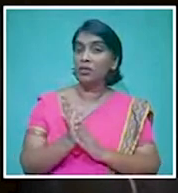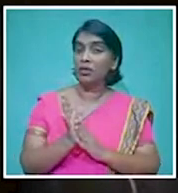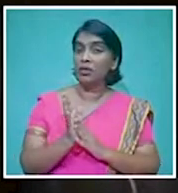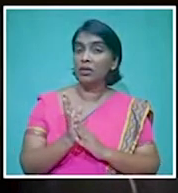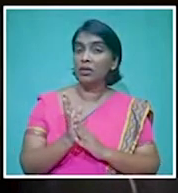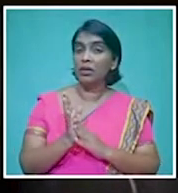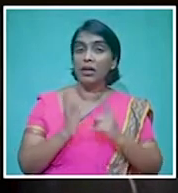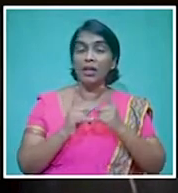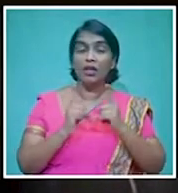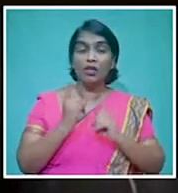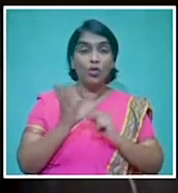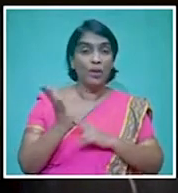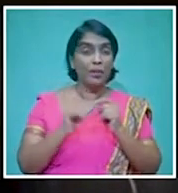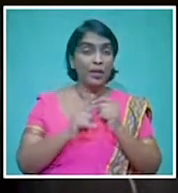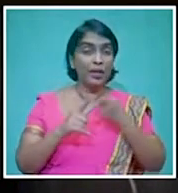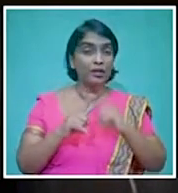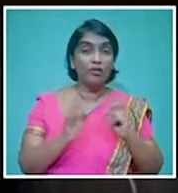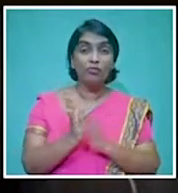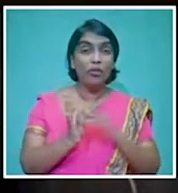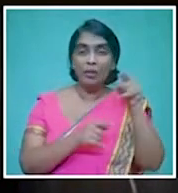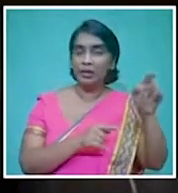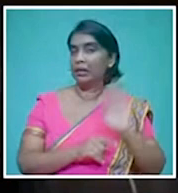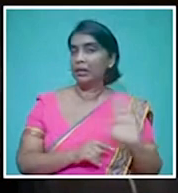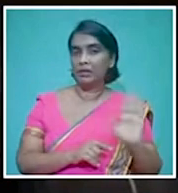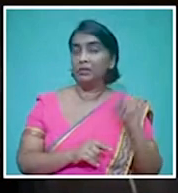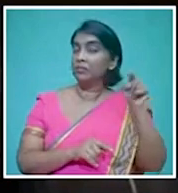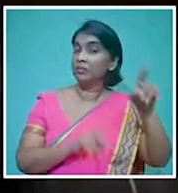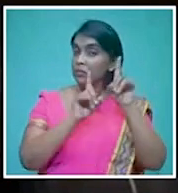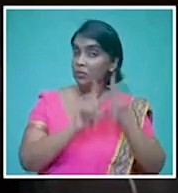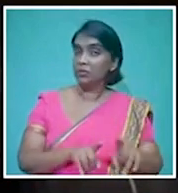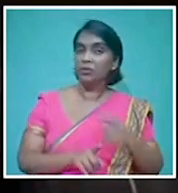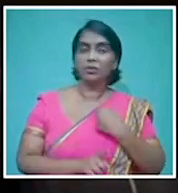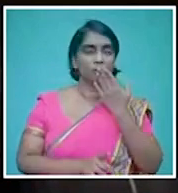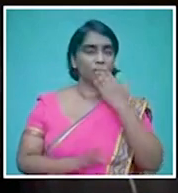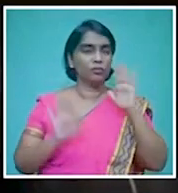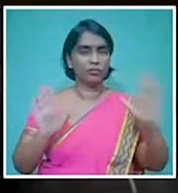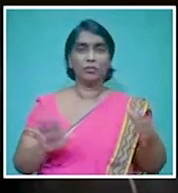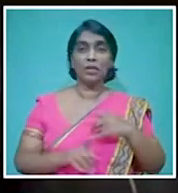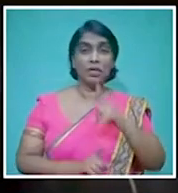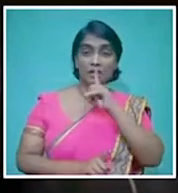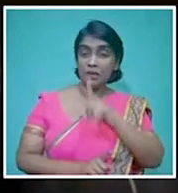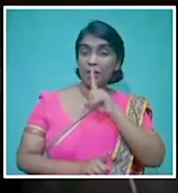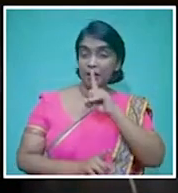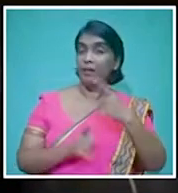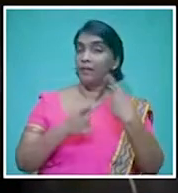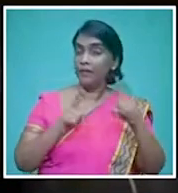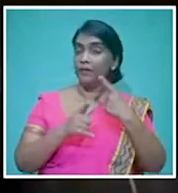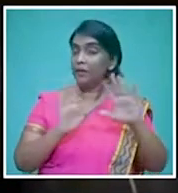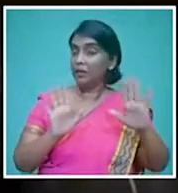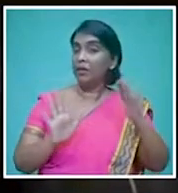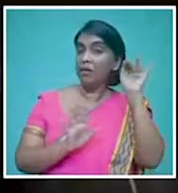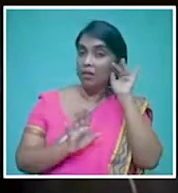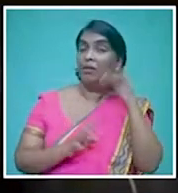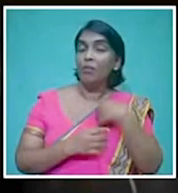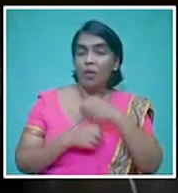කෘත්‍යාධිකාරී මණ්ඩලයවත් නෙවෙයි ඔවුන්ට ඒ විදියට නිශ්ශබ්දව ඔහු කියන දේවල් වලට ඇහුම්කන් දීලා